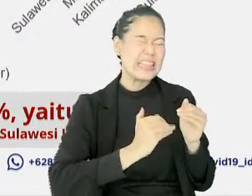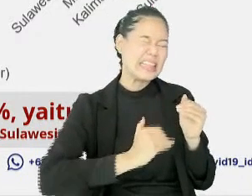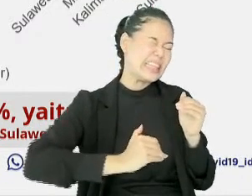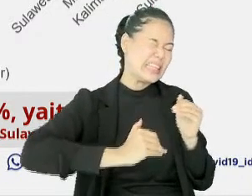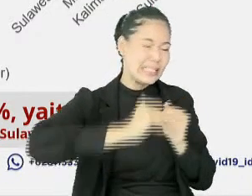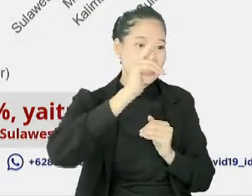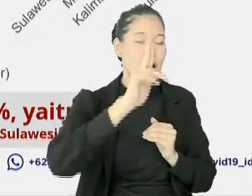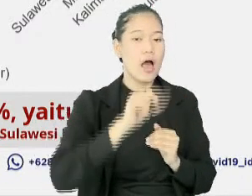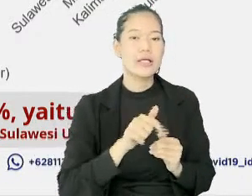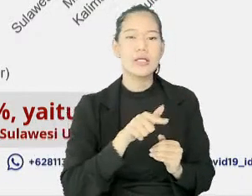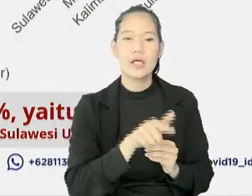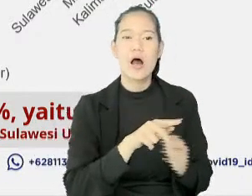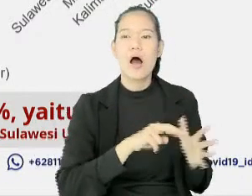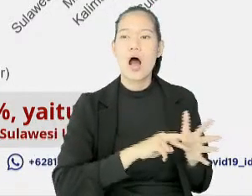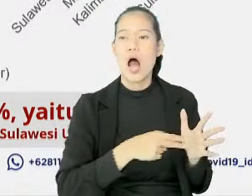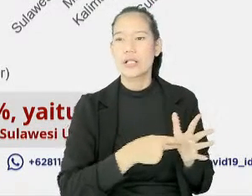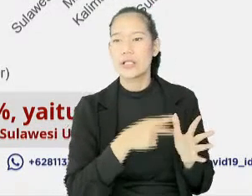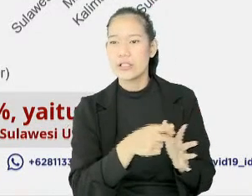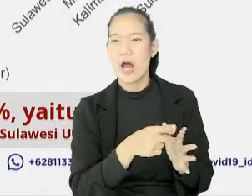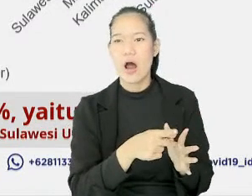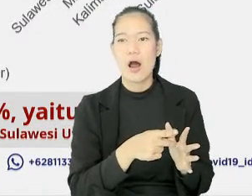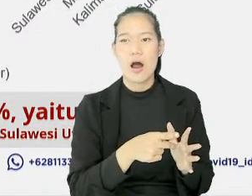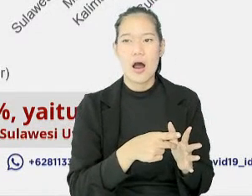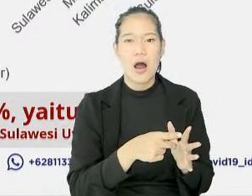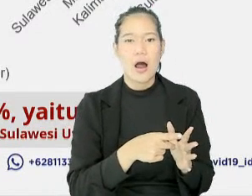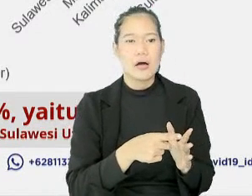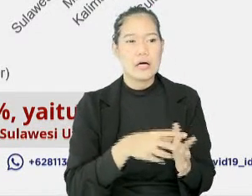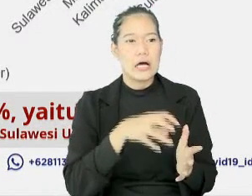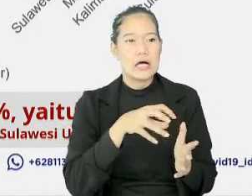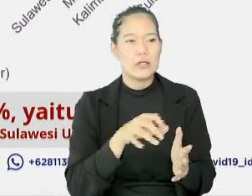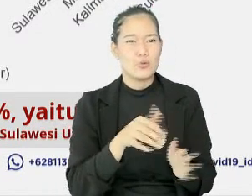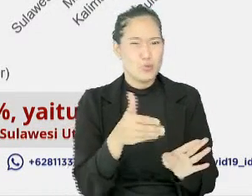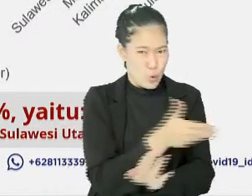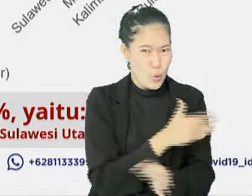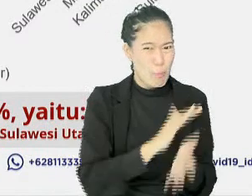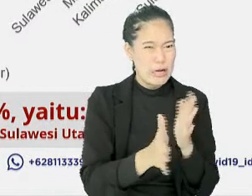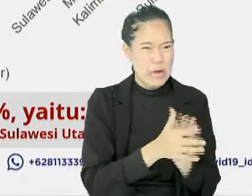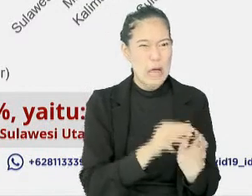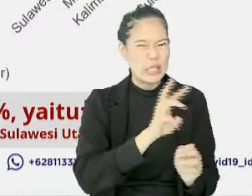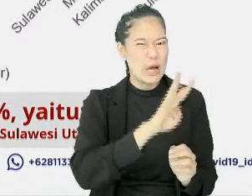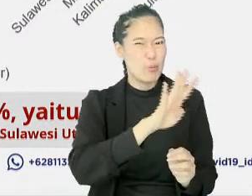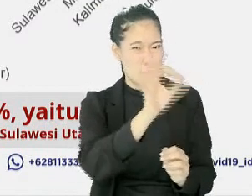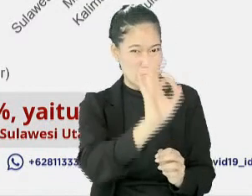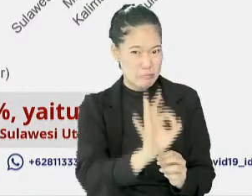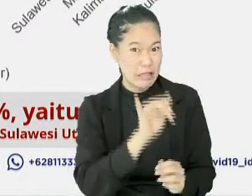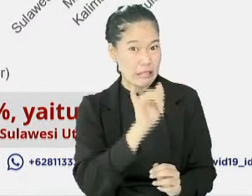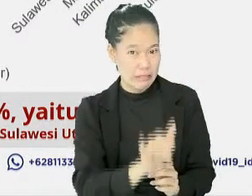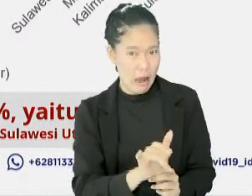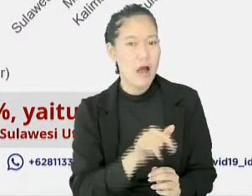lagi pun tidak sampai kemudian ke tempat yang paling tinggi kita sebelumnya yang 30 sampai 40%